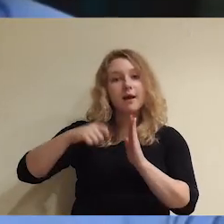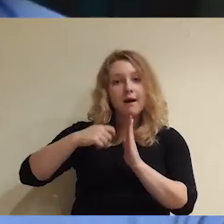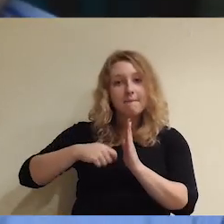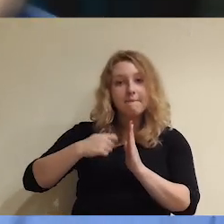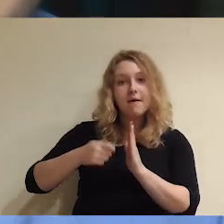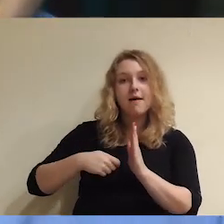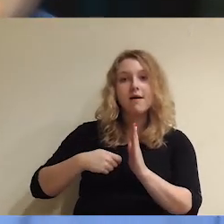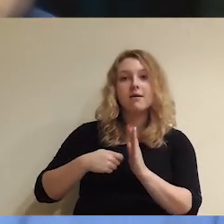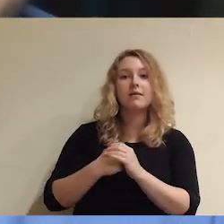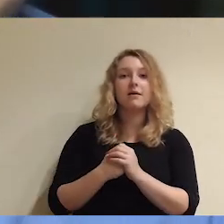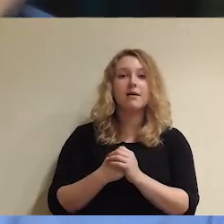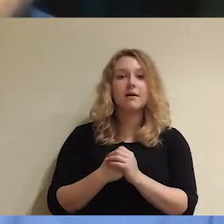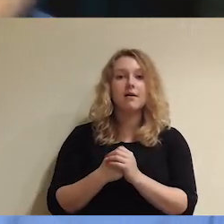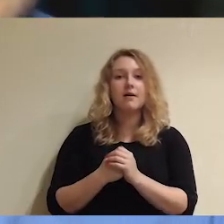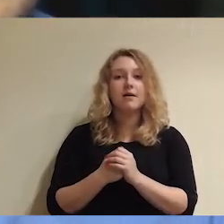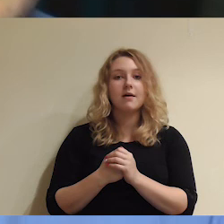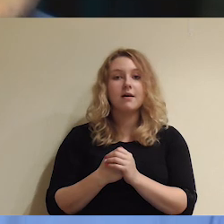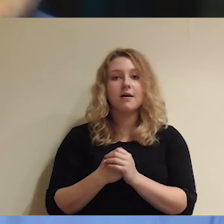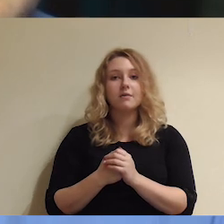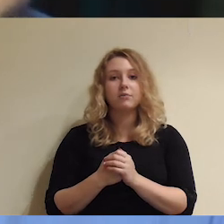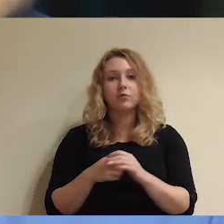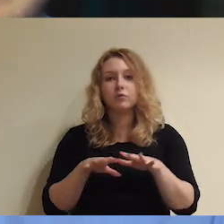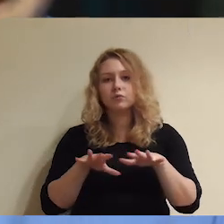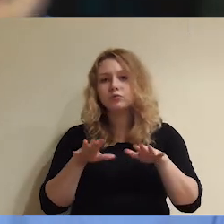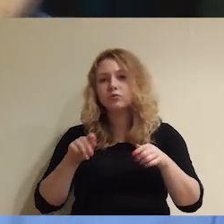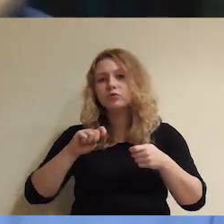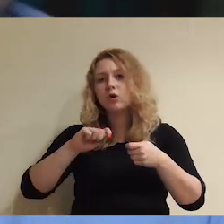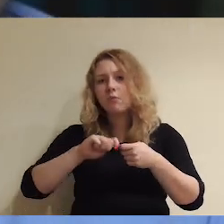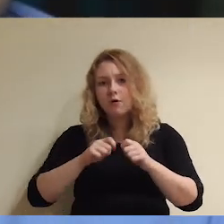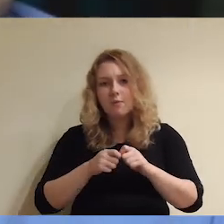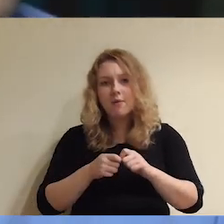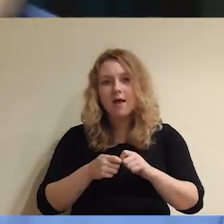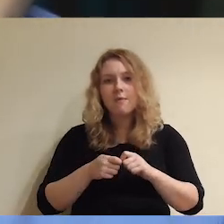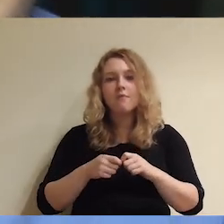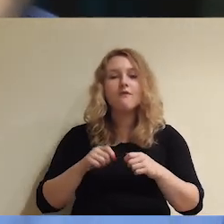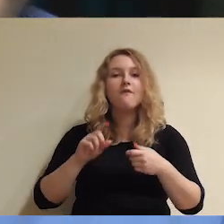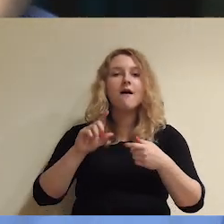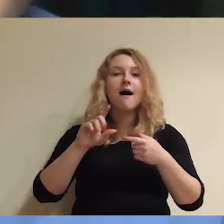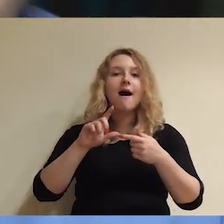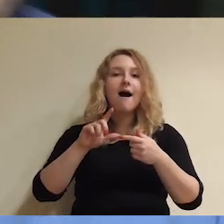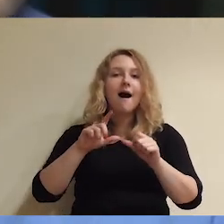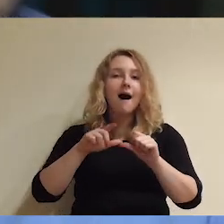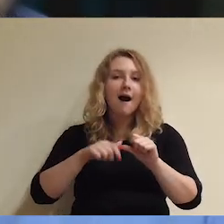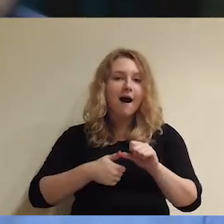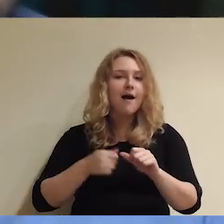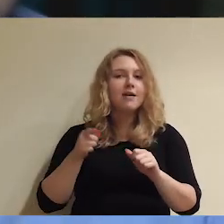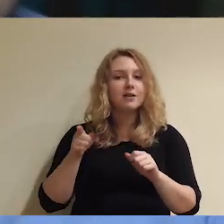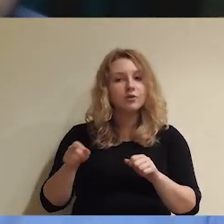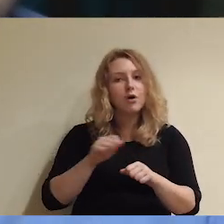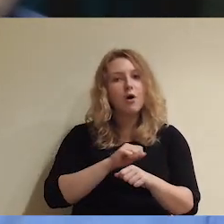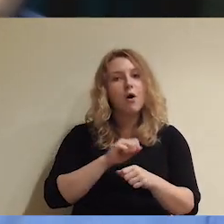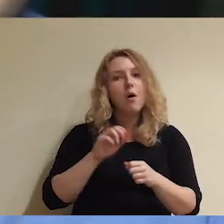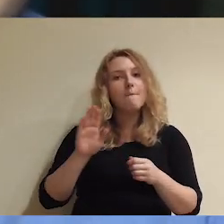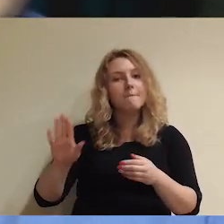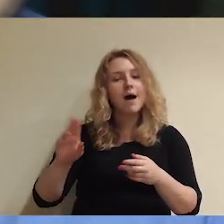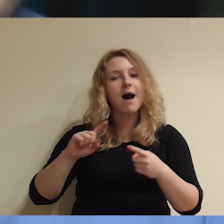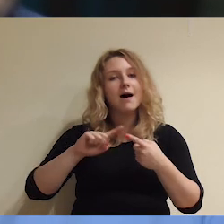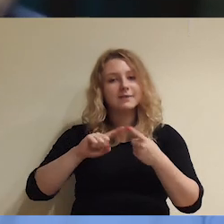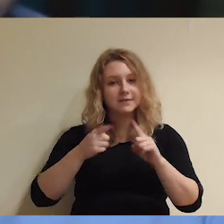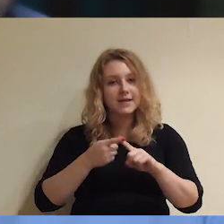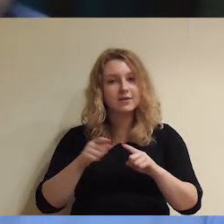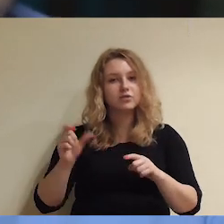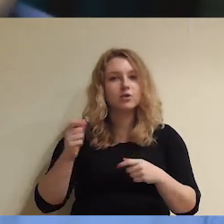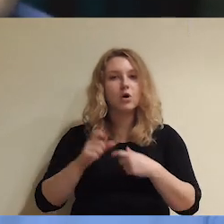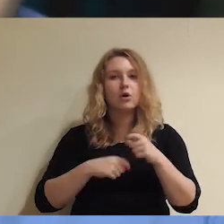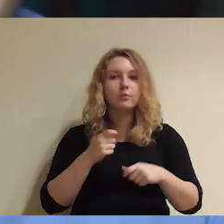od instytucji związanych z nami. I teraz, kiedy się okazało, że to raczej ma sens to, co robimy, przychodzi też taki czas,